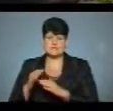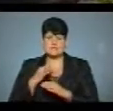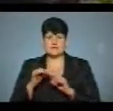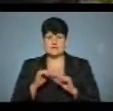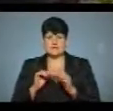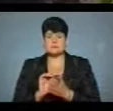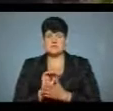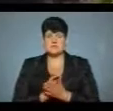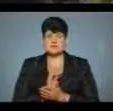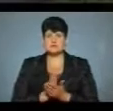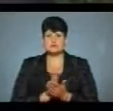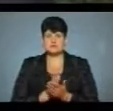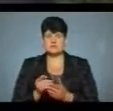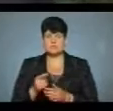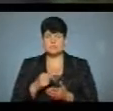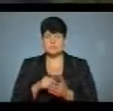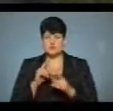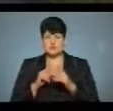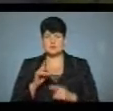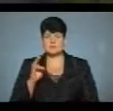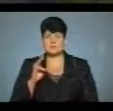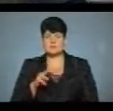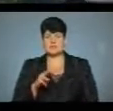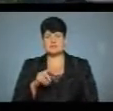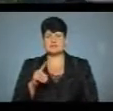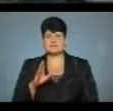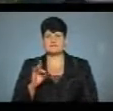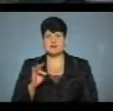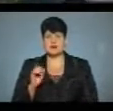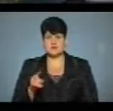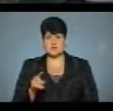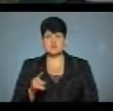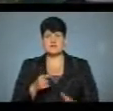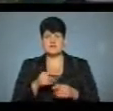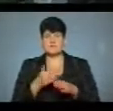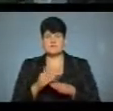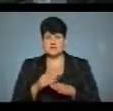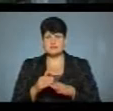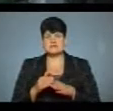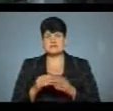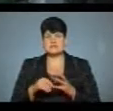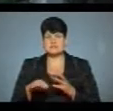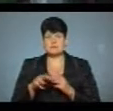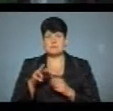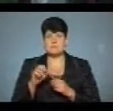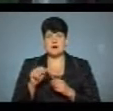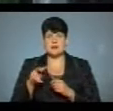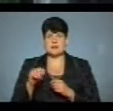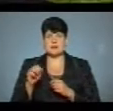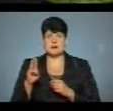керівник прес-служби Тернопільської міськради Мар'яна Зварич. Садоводам виділили землю у селі Малашівці Зборівського